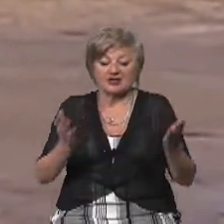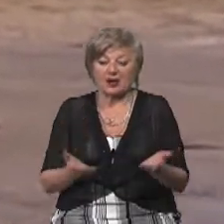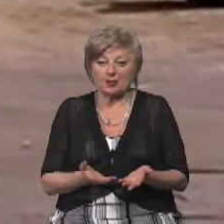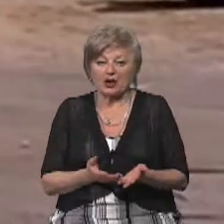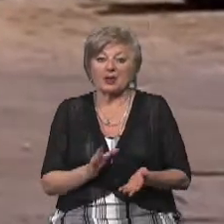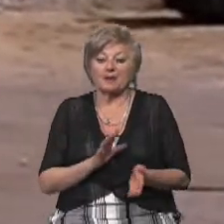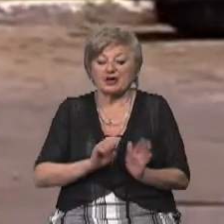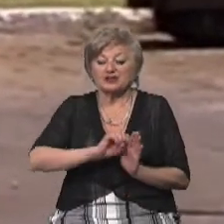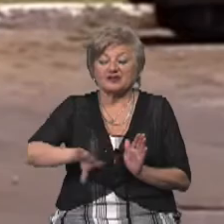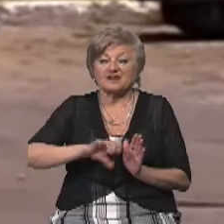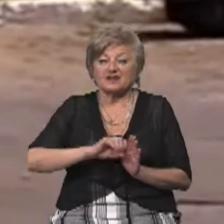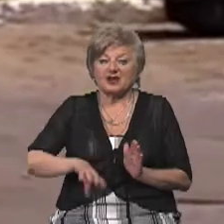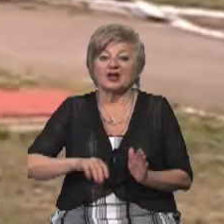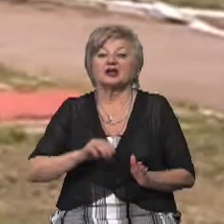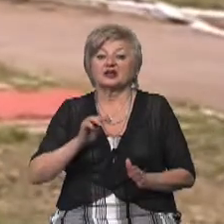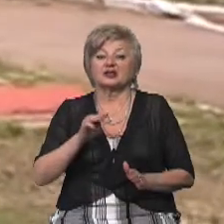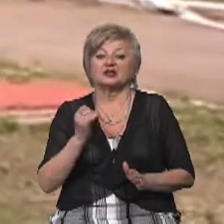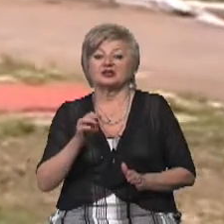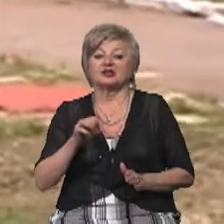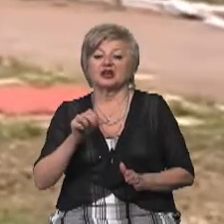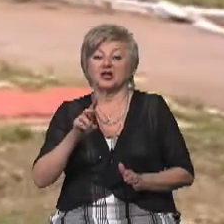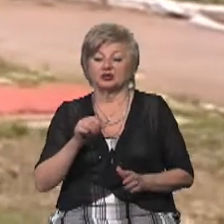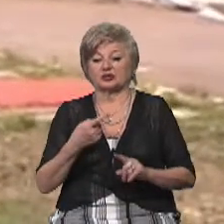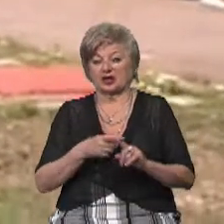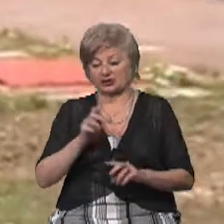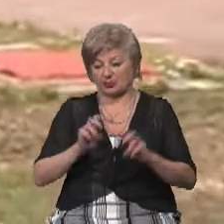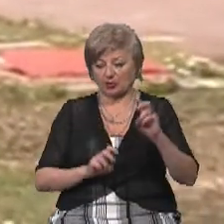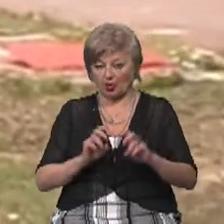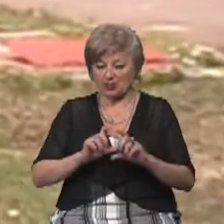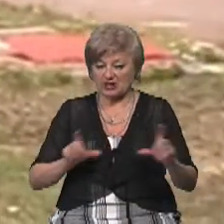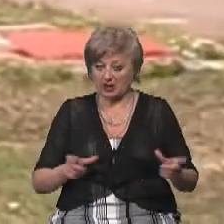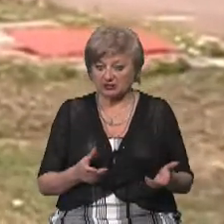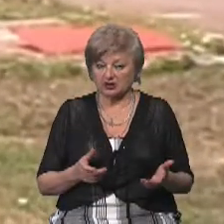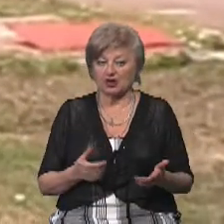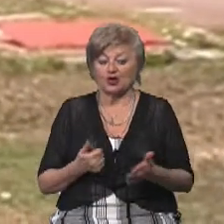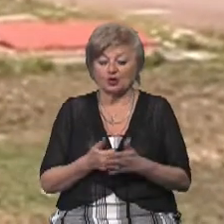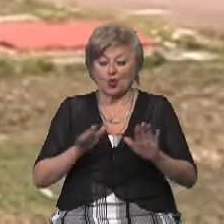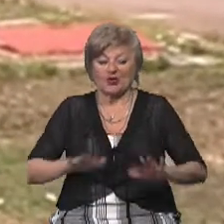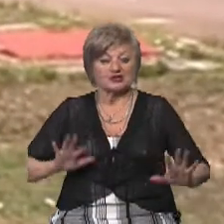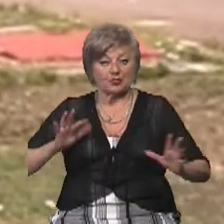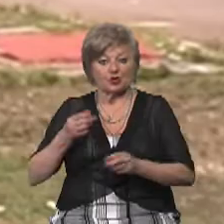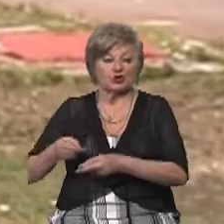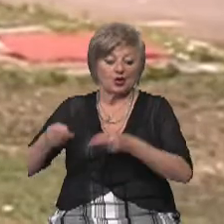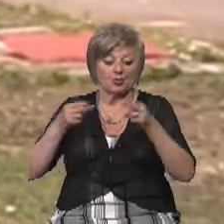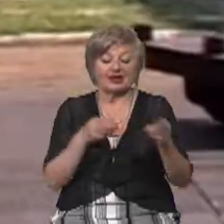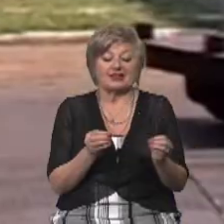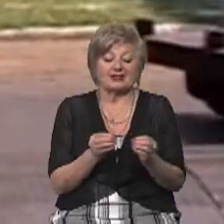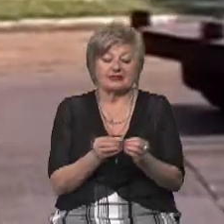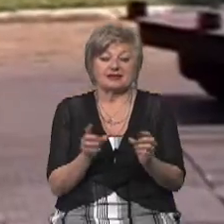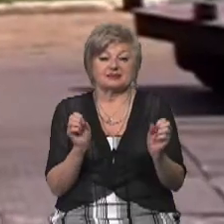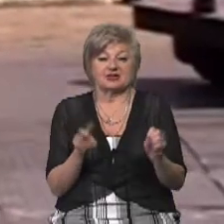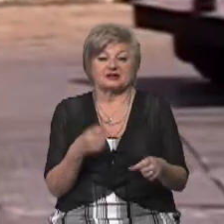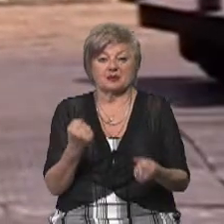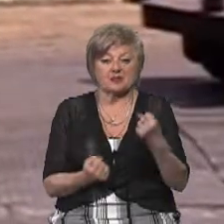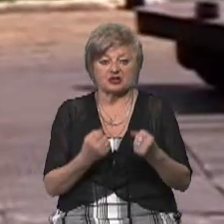стався витік тетрахлориду титану на Запорізькому титано-магнієвому комбінаті. До місця події прибули 10 спецмашин та